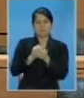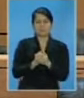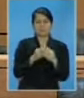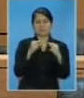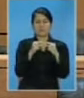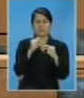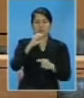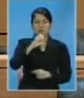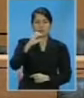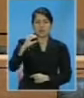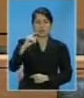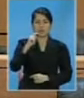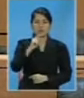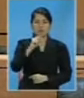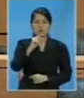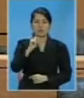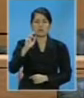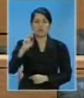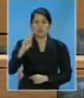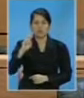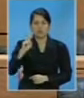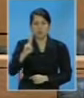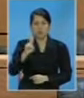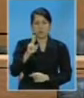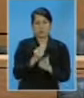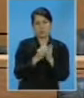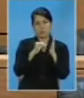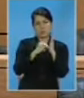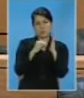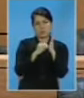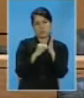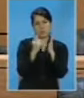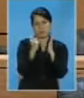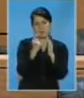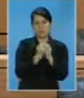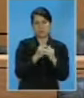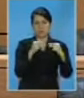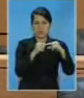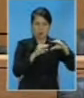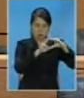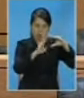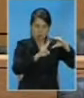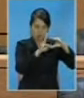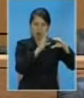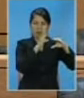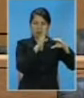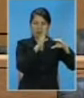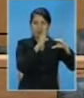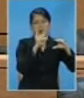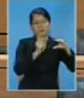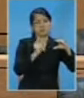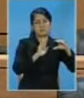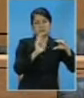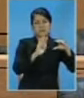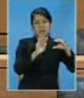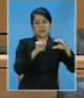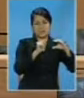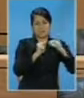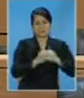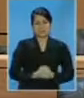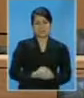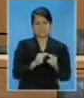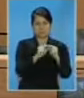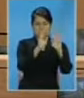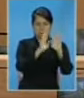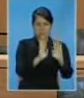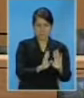ติดตั้งกล้องในกรุงเทพมหานครเป็นกล้องที่ลวงโลกที่จริงไม่ใช่เป็นลวงโลกครับมันเป็นเชิงในทางเท